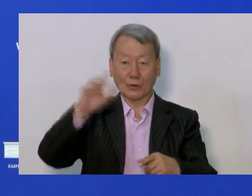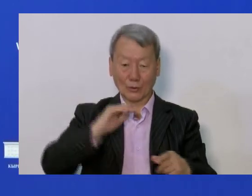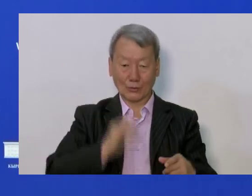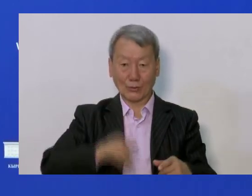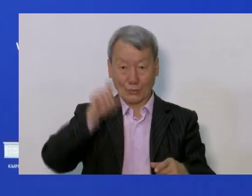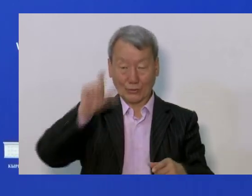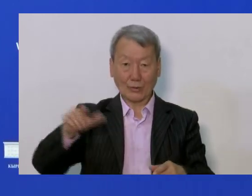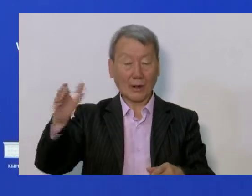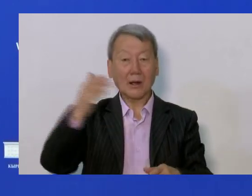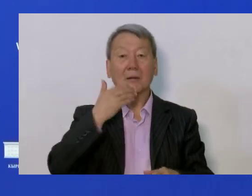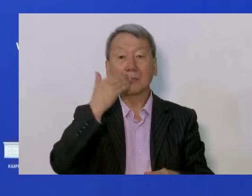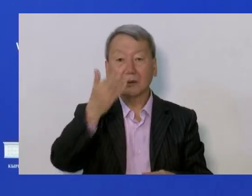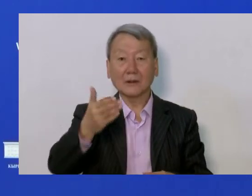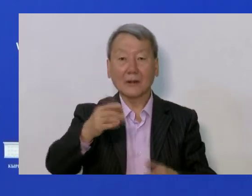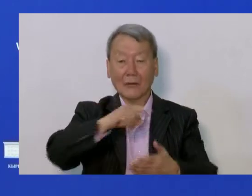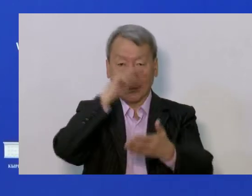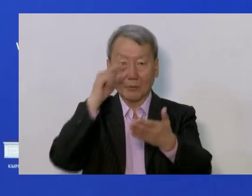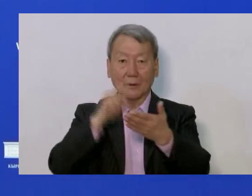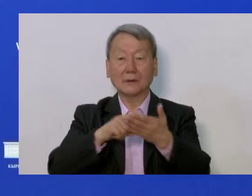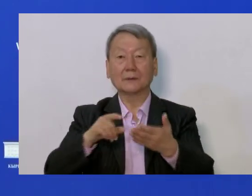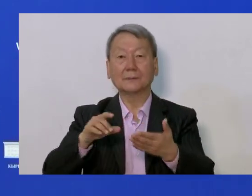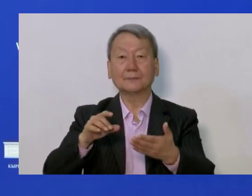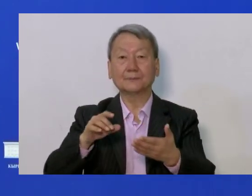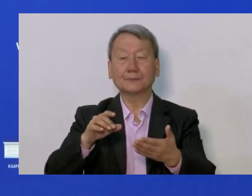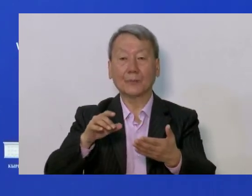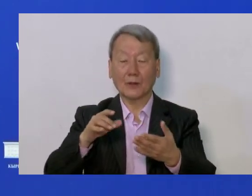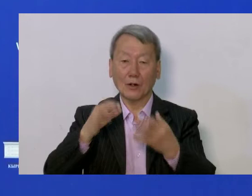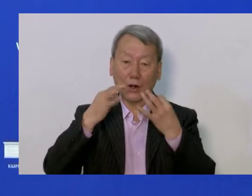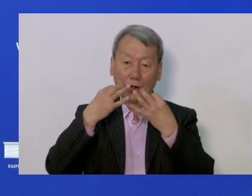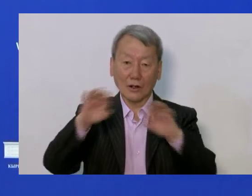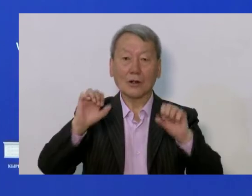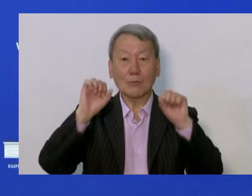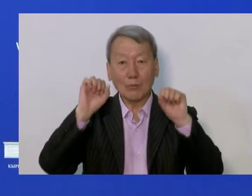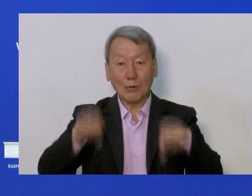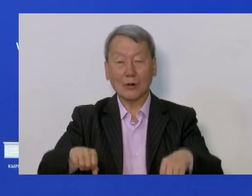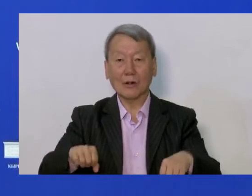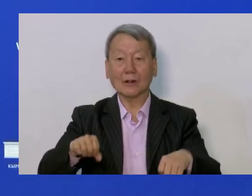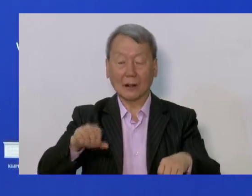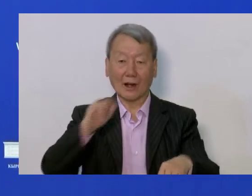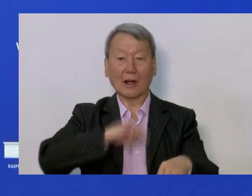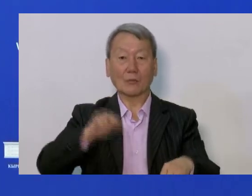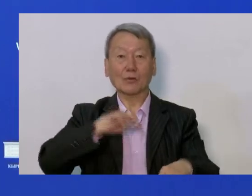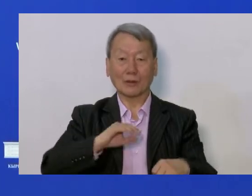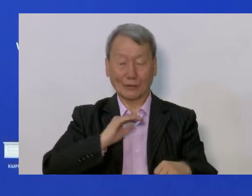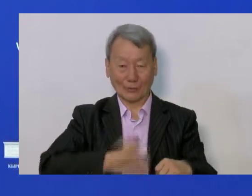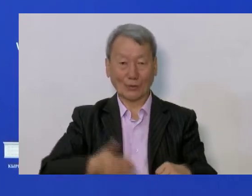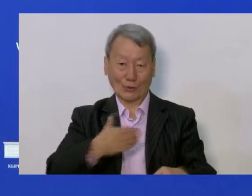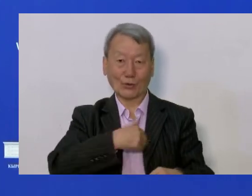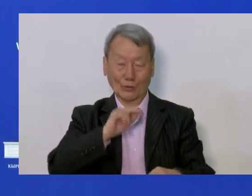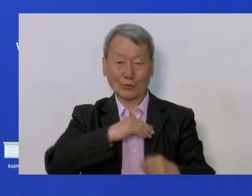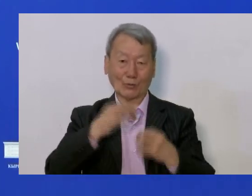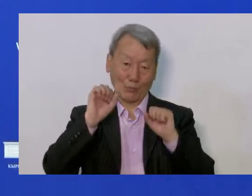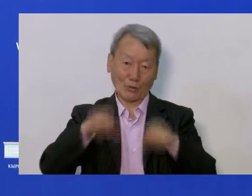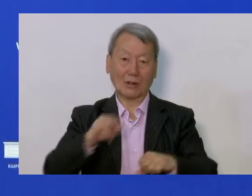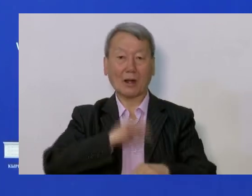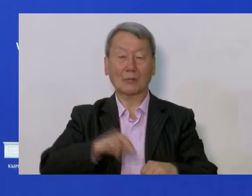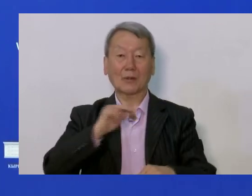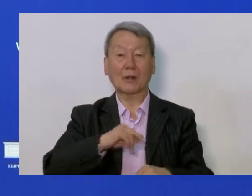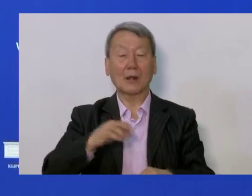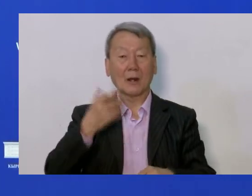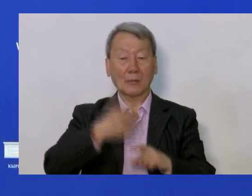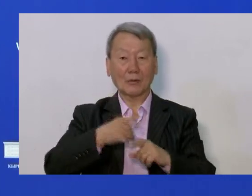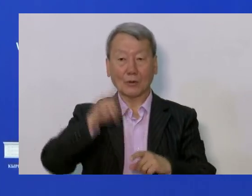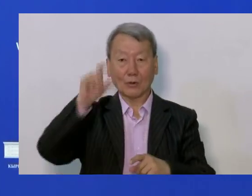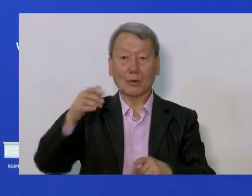предпринимателей обращается по вопросу разрешения на функционирование. Вот очень